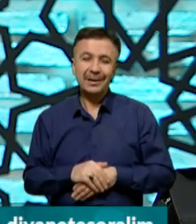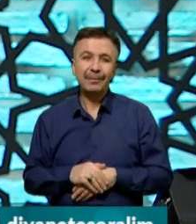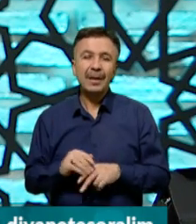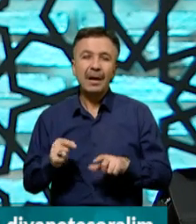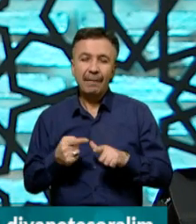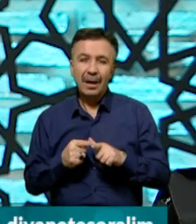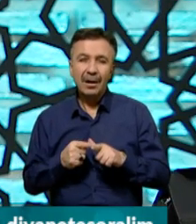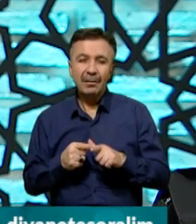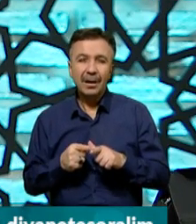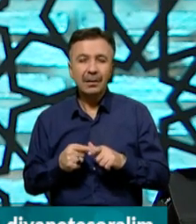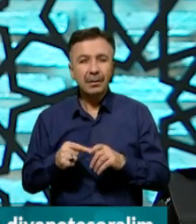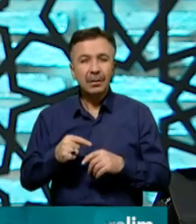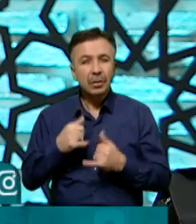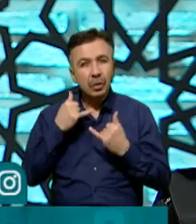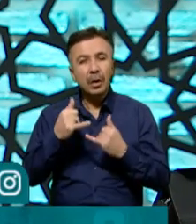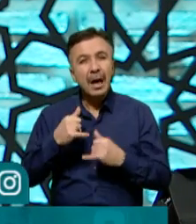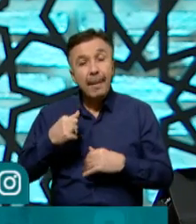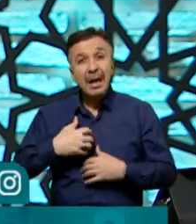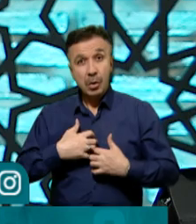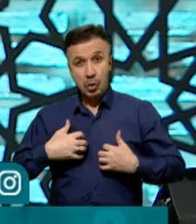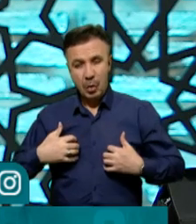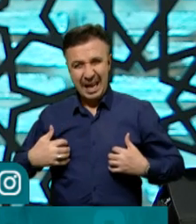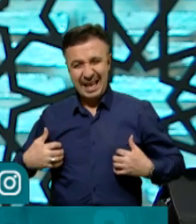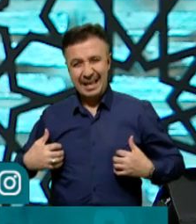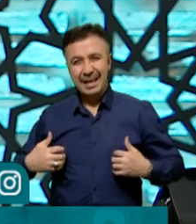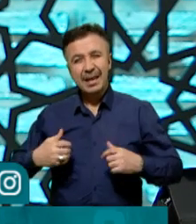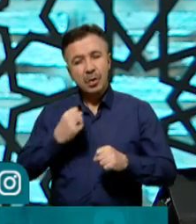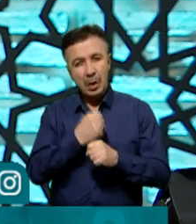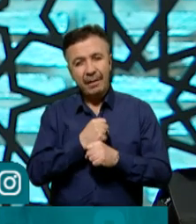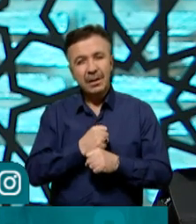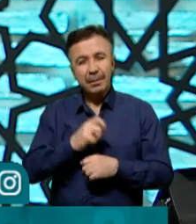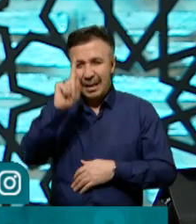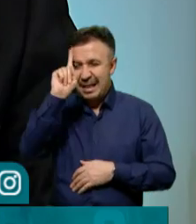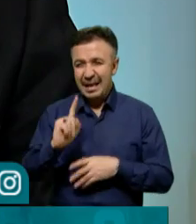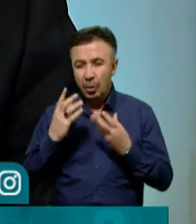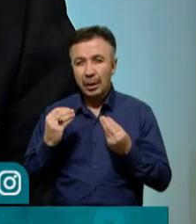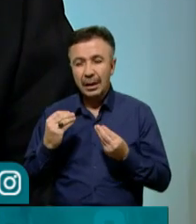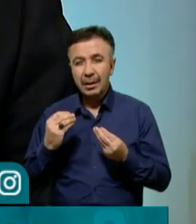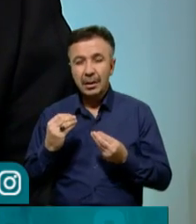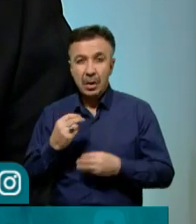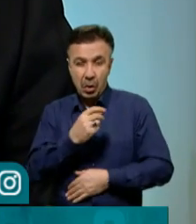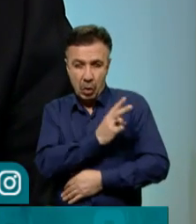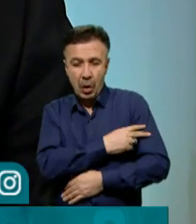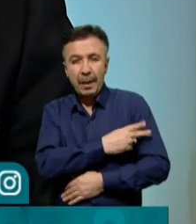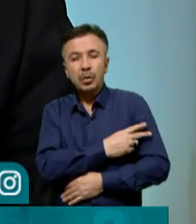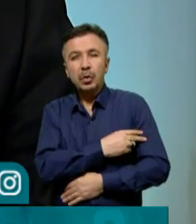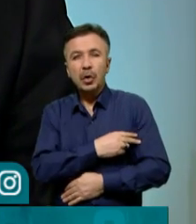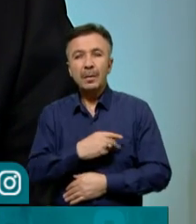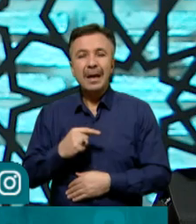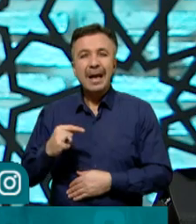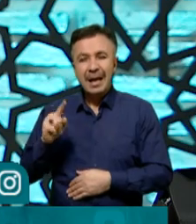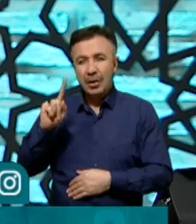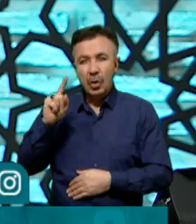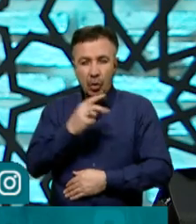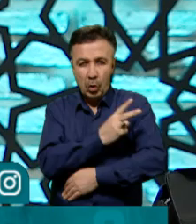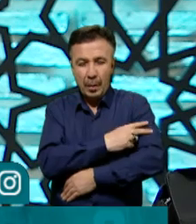ki ben güvenlik görevlisiyim kıymetli hocam. Tek başıma nöbet tutuyorum. Nöbet yerimi terk edemiyorum. Namazlarımı koltukta